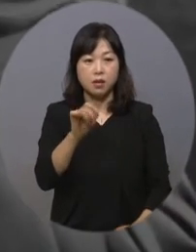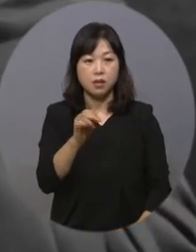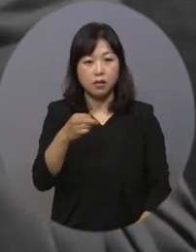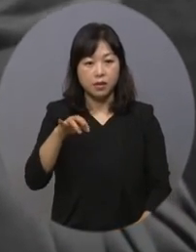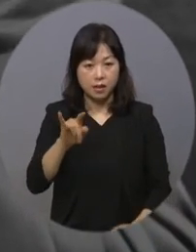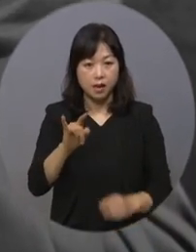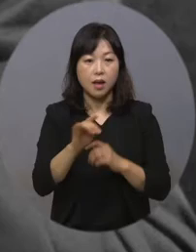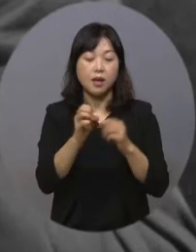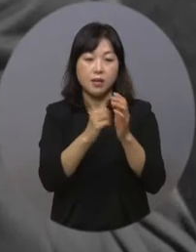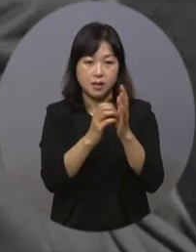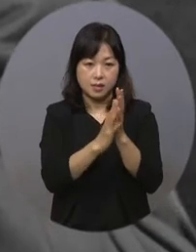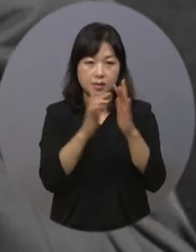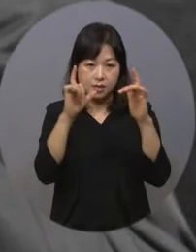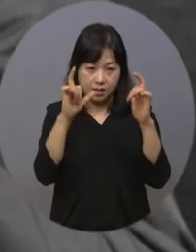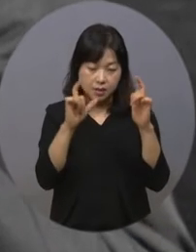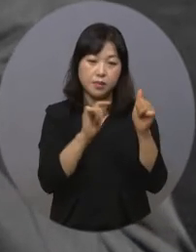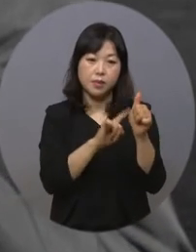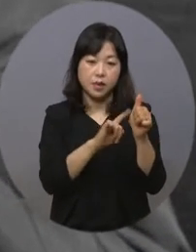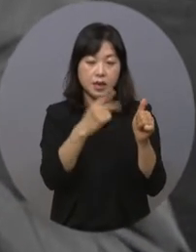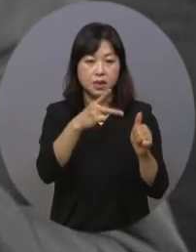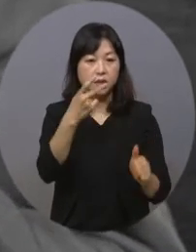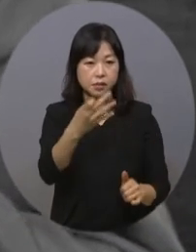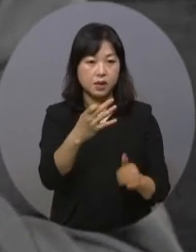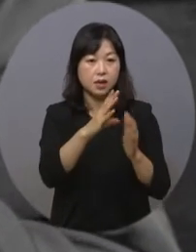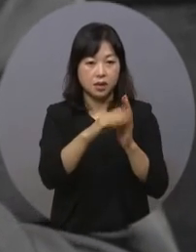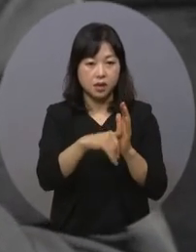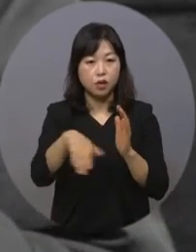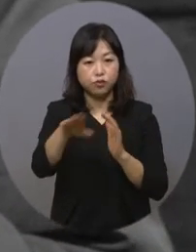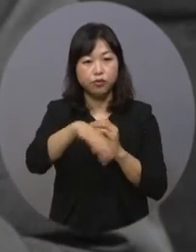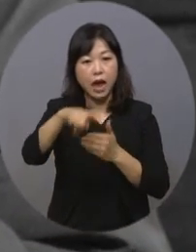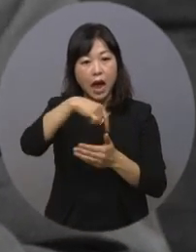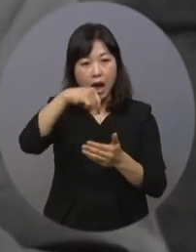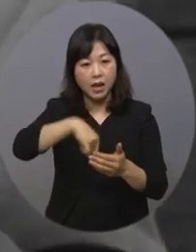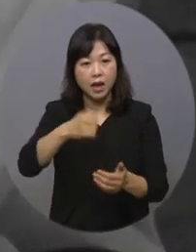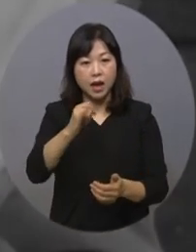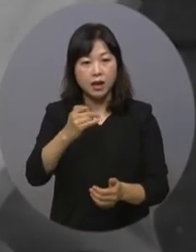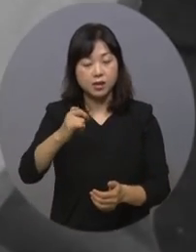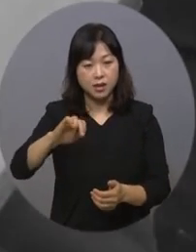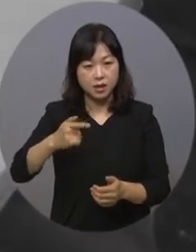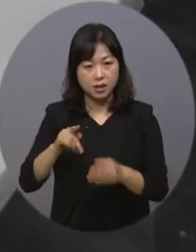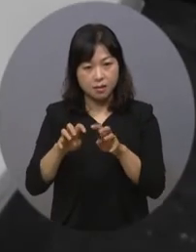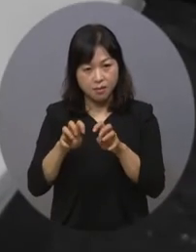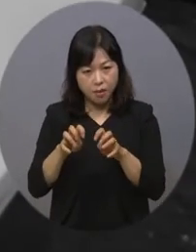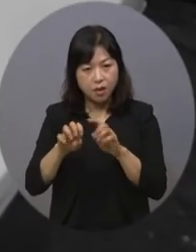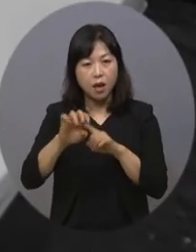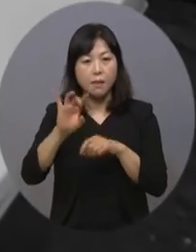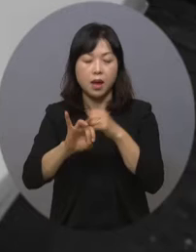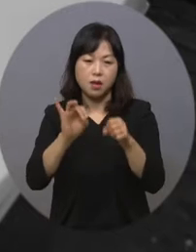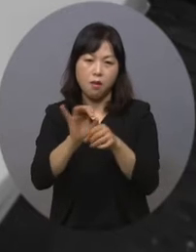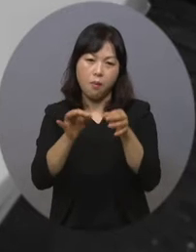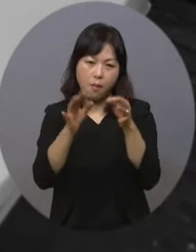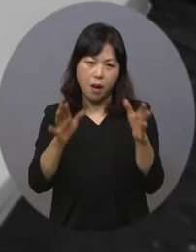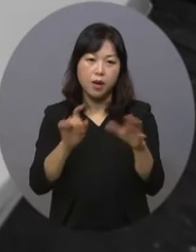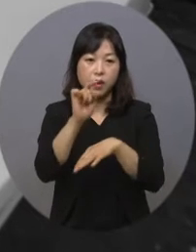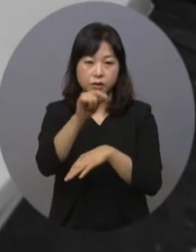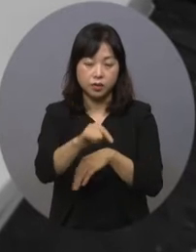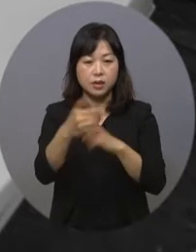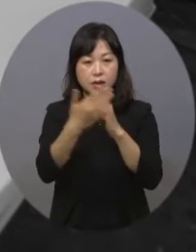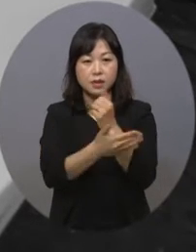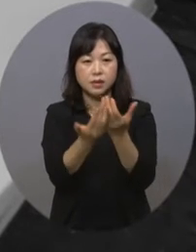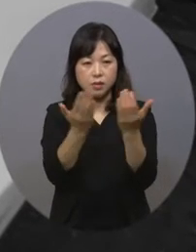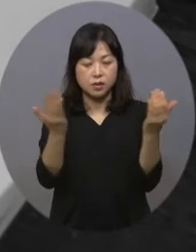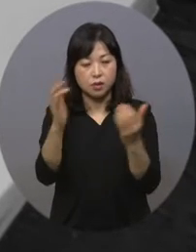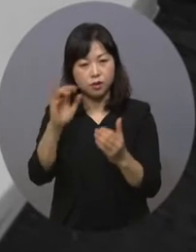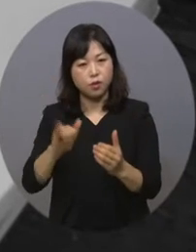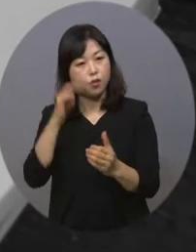다큐멘터리 사진작가는 지난 2014년 우리 안의 한센인 100년 만의 외출이라는 사진 전시를 해 전국적으로